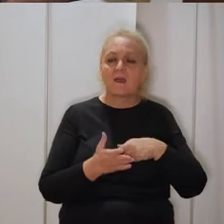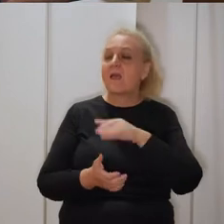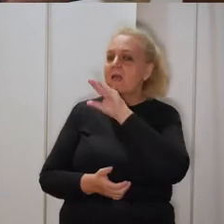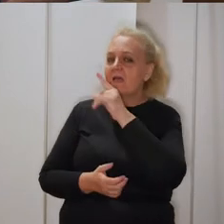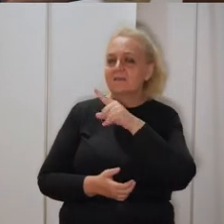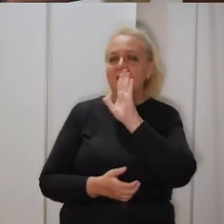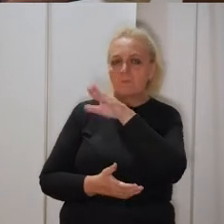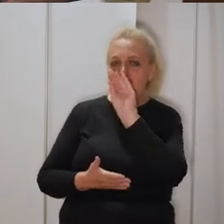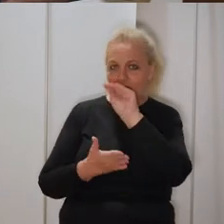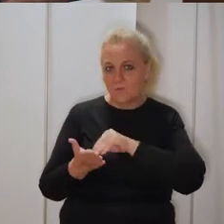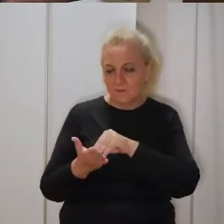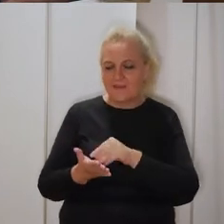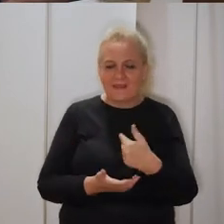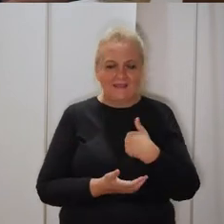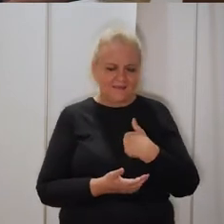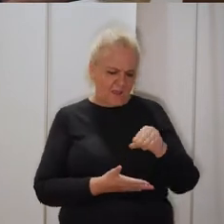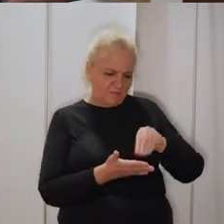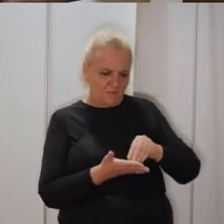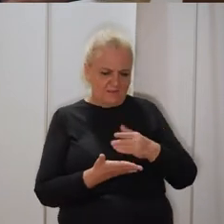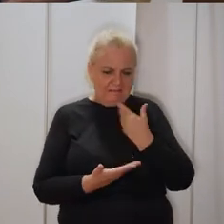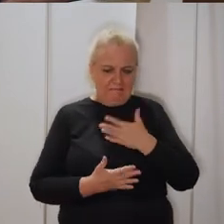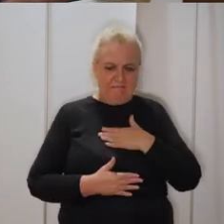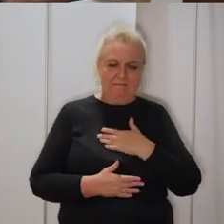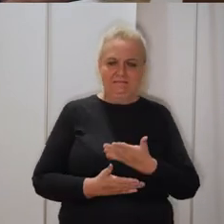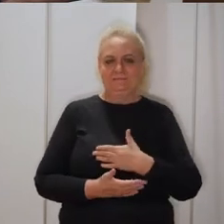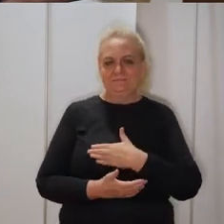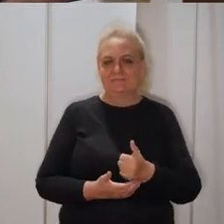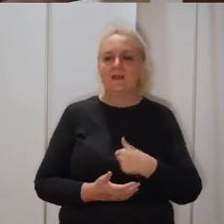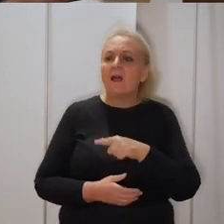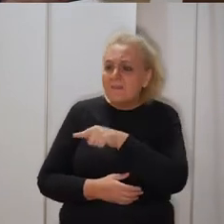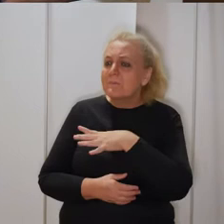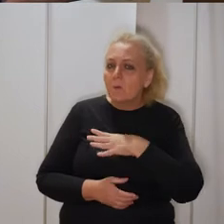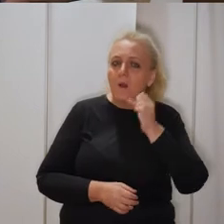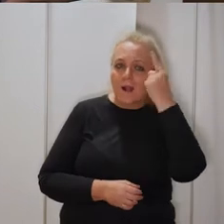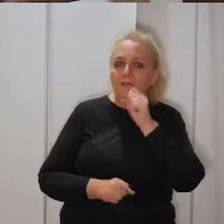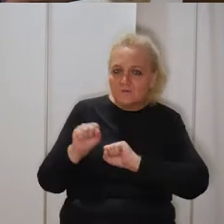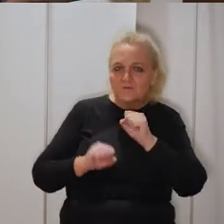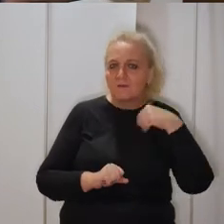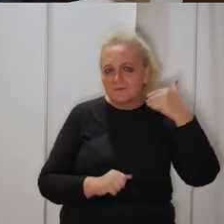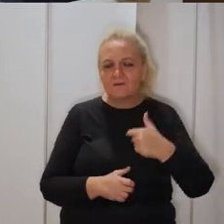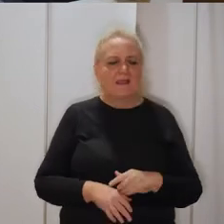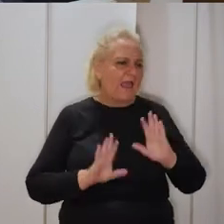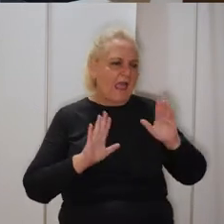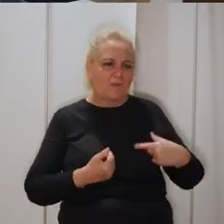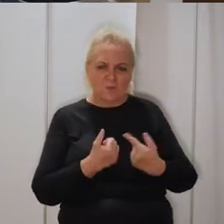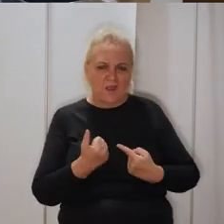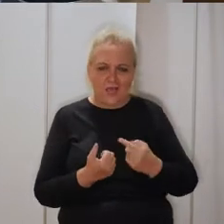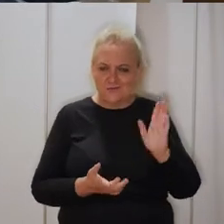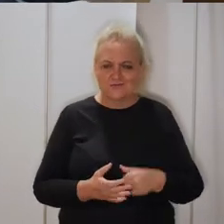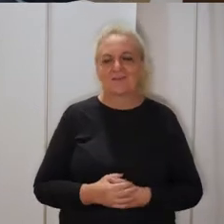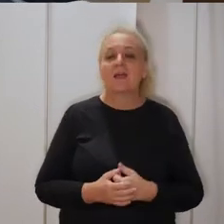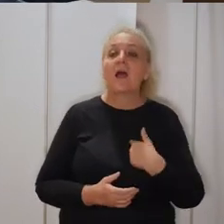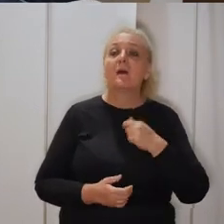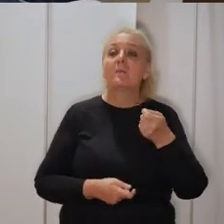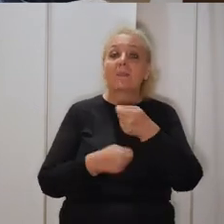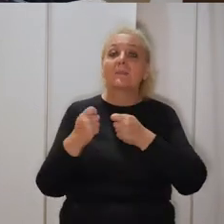ma notatki, jest mi strasznie głupio, że ja nie mam. A ty ćwiczyłaś z rana, nie bardzo. No, to się nie liczy. Potem poszłam na